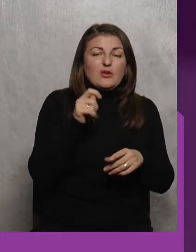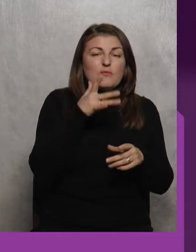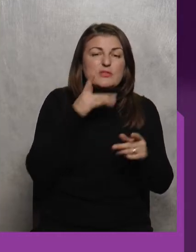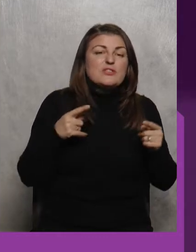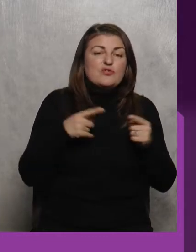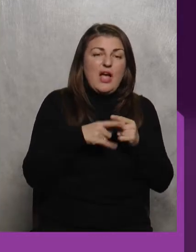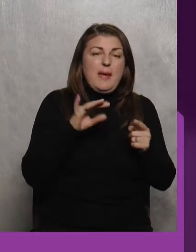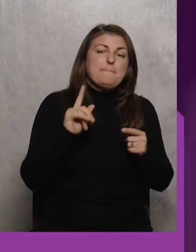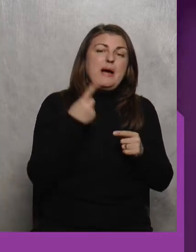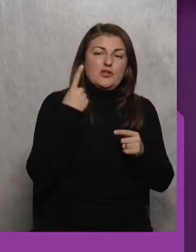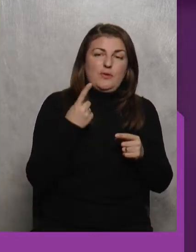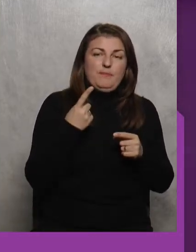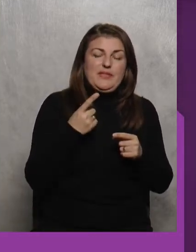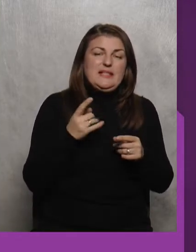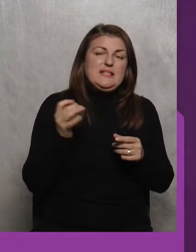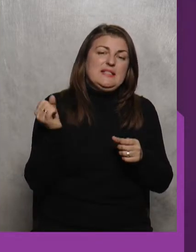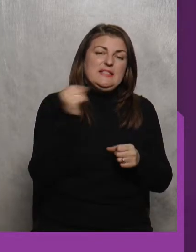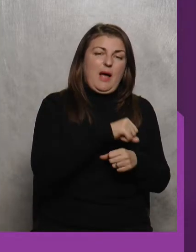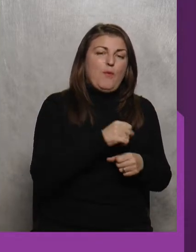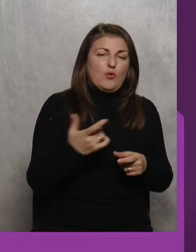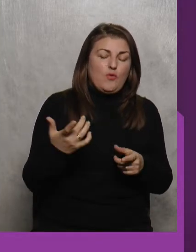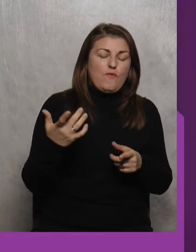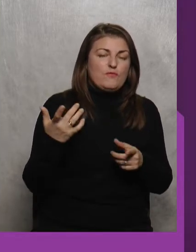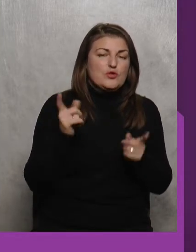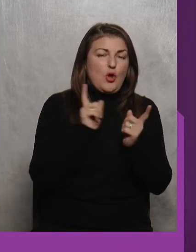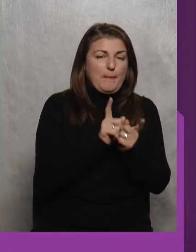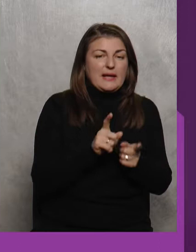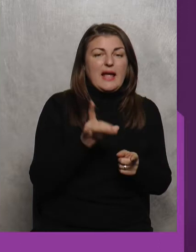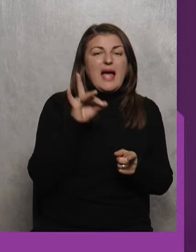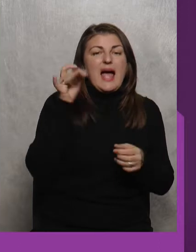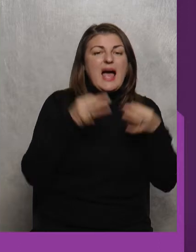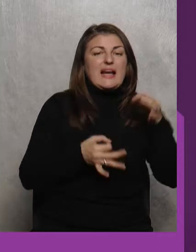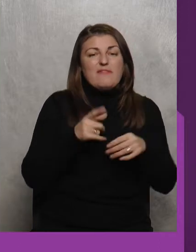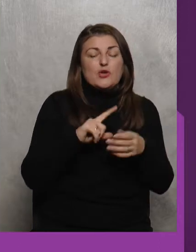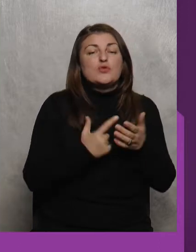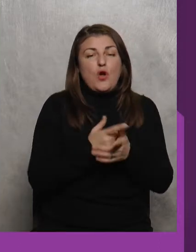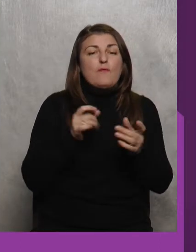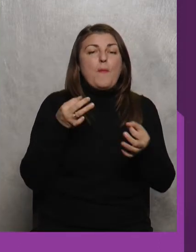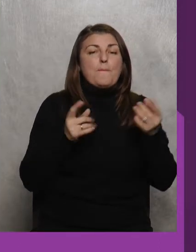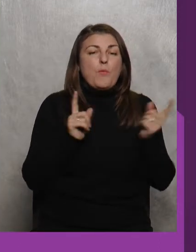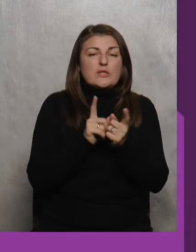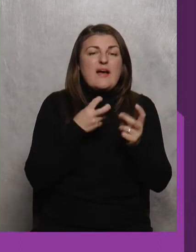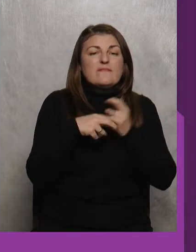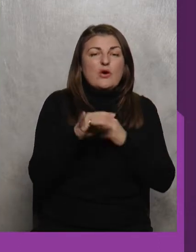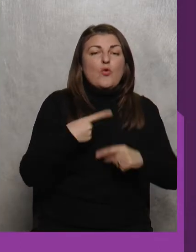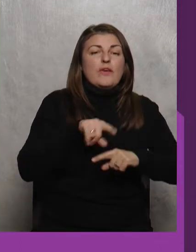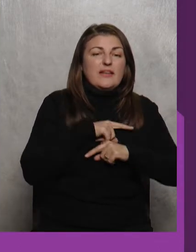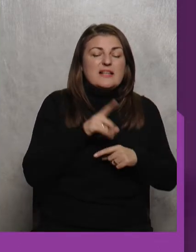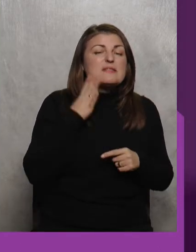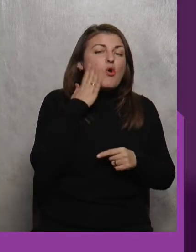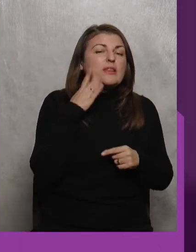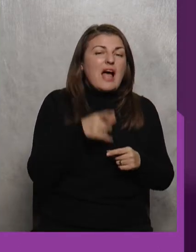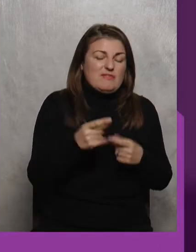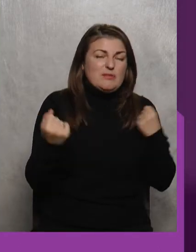своєчасно і першим заборов суперника. По рефері, от зараз знову він бореться за вихід у фінал з